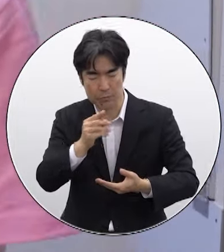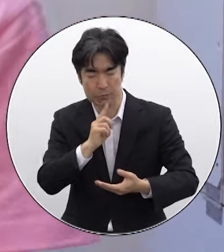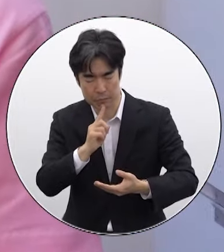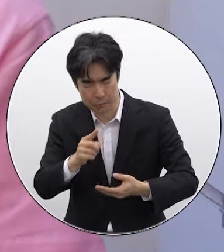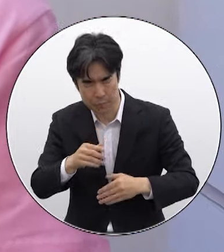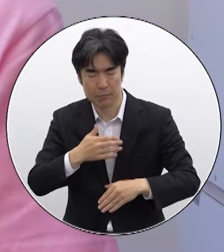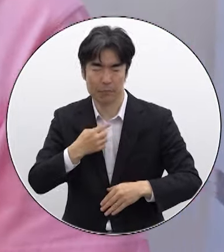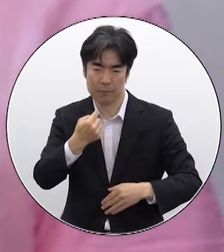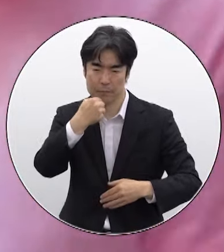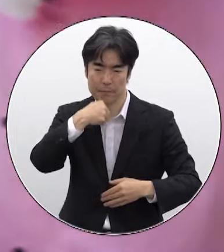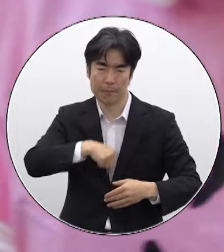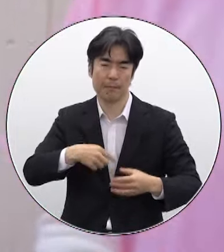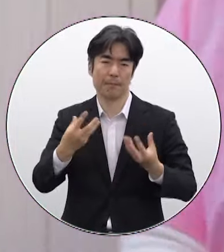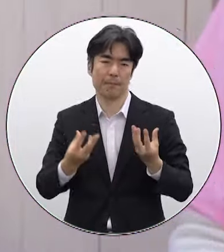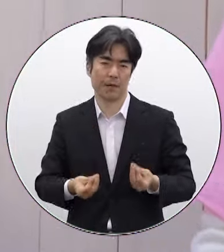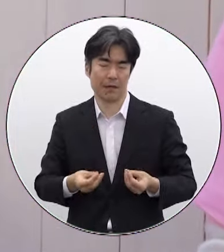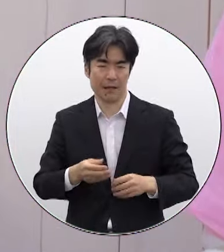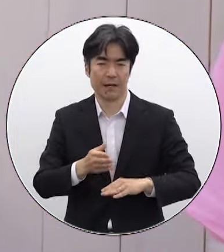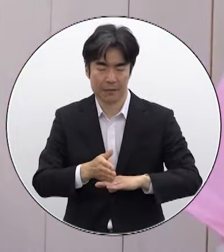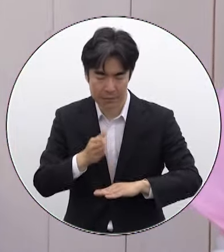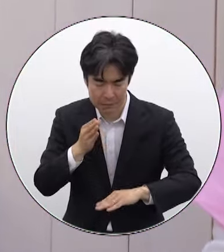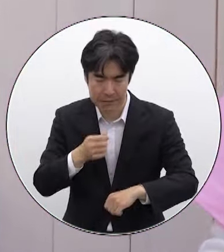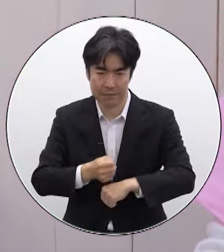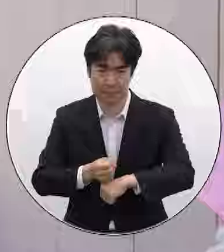ありがとうございます。 こちらこそありがとうございました。